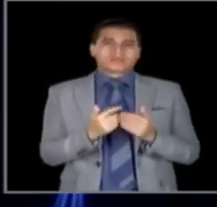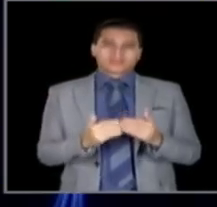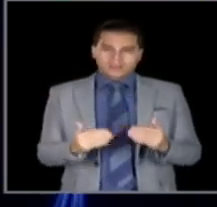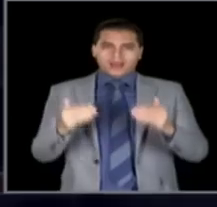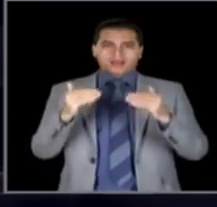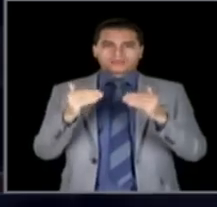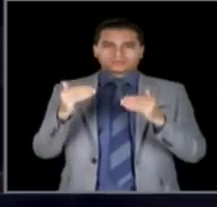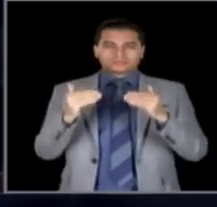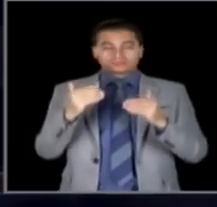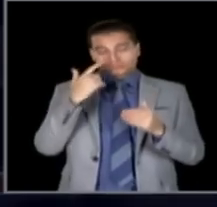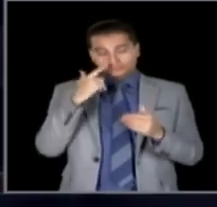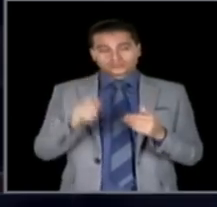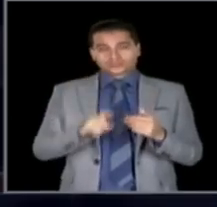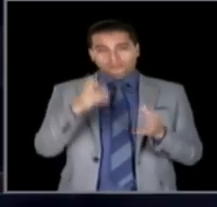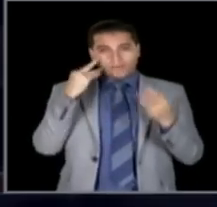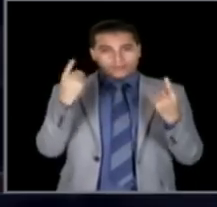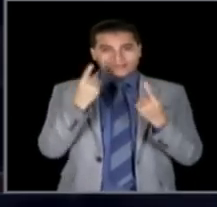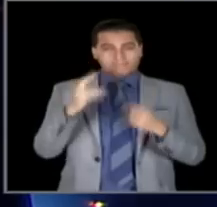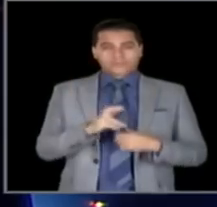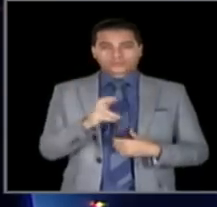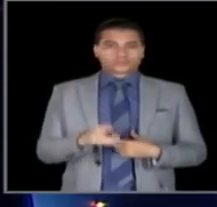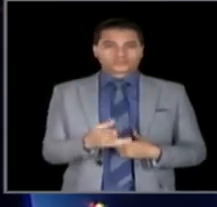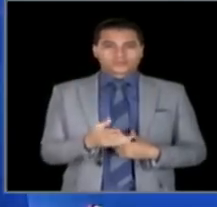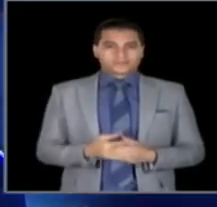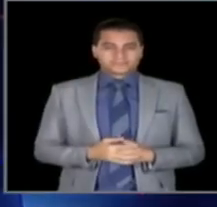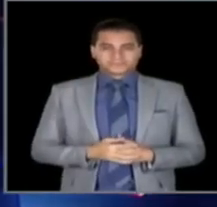اتعادلتوا. معلومات عامة، والسؤال هو: